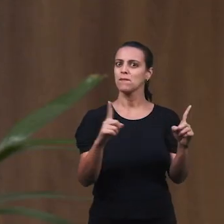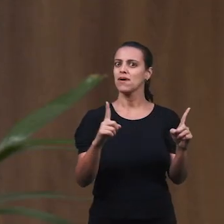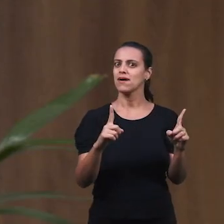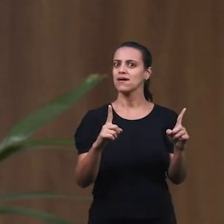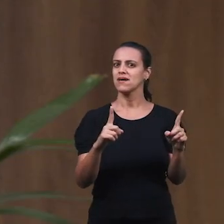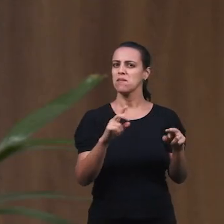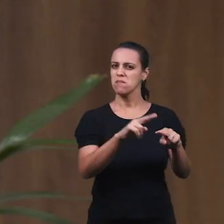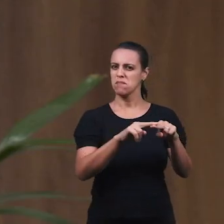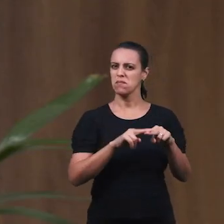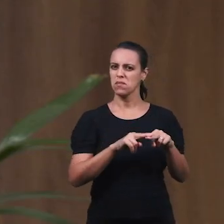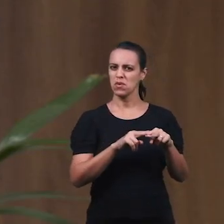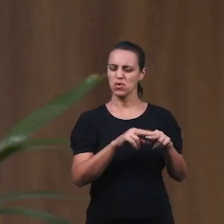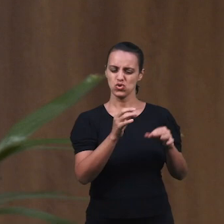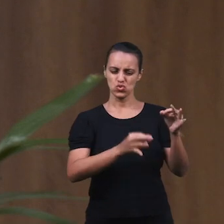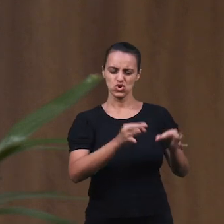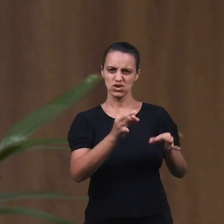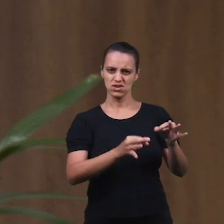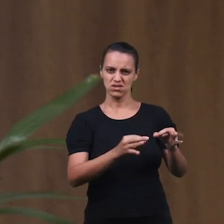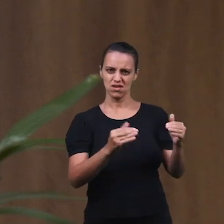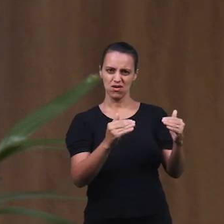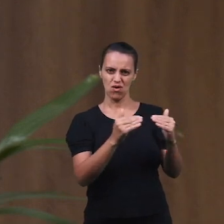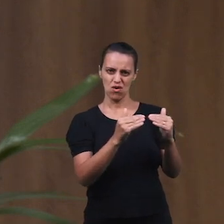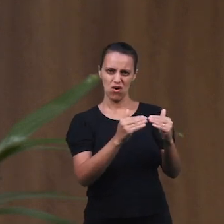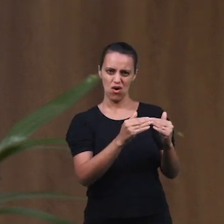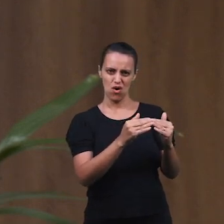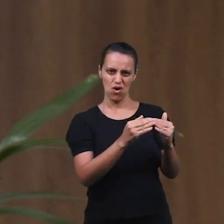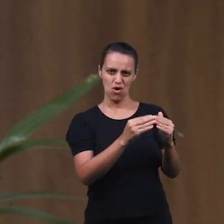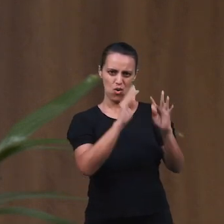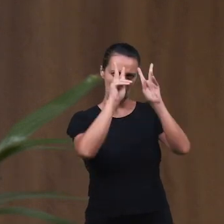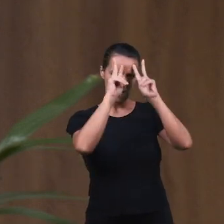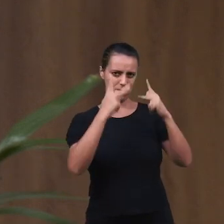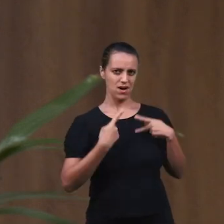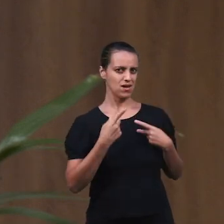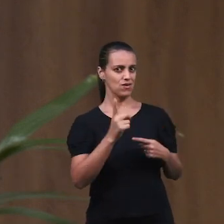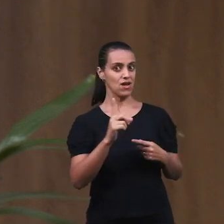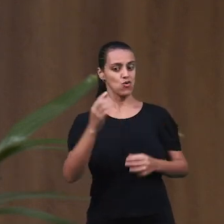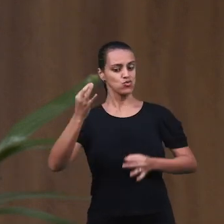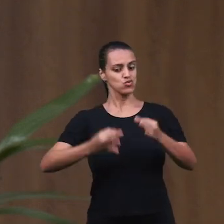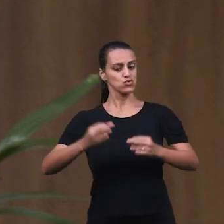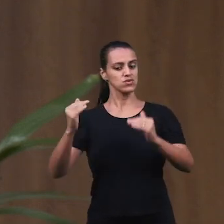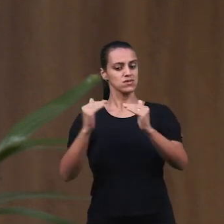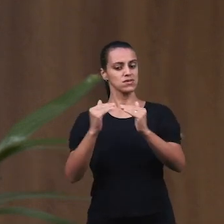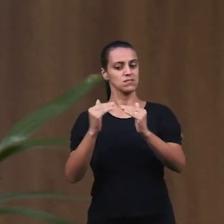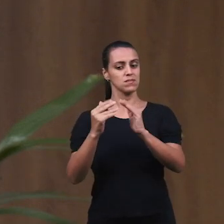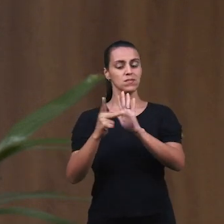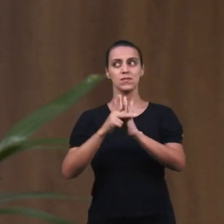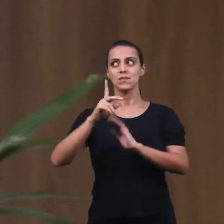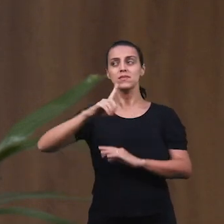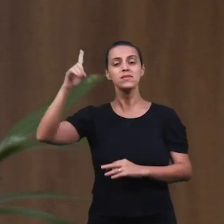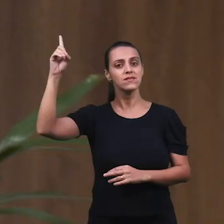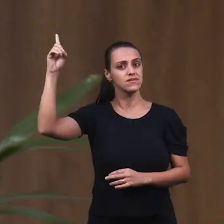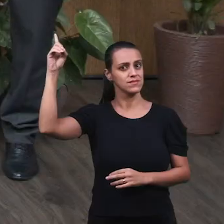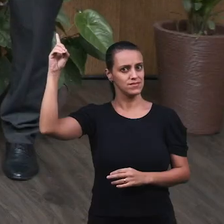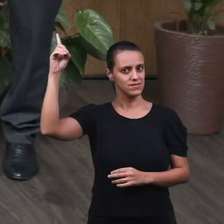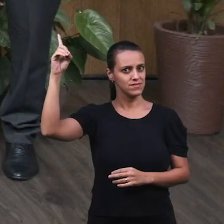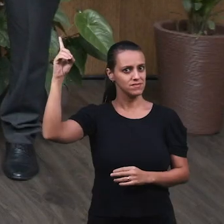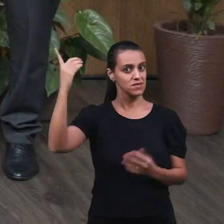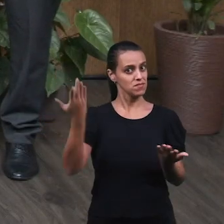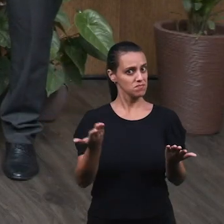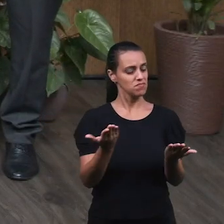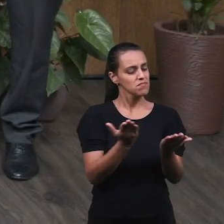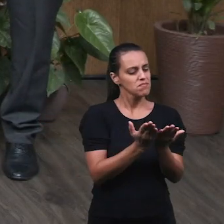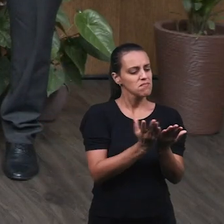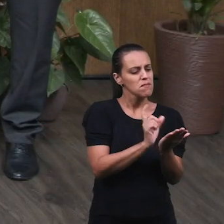non selon la justice des hommes, mais selon la justice de Dieu. La parole